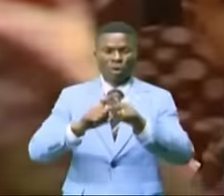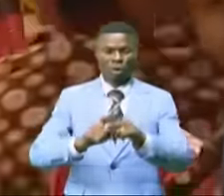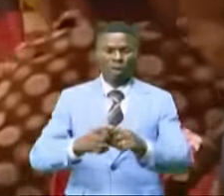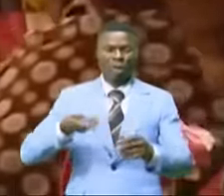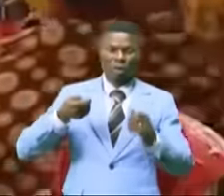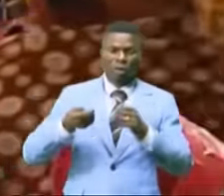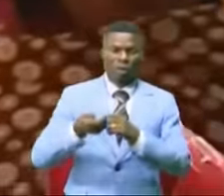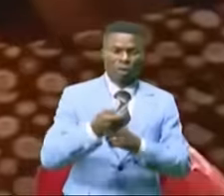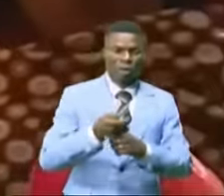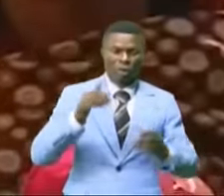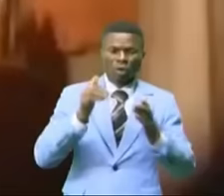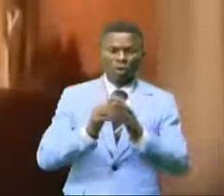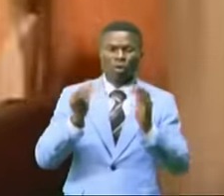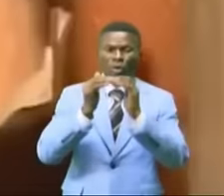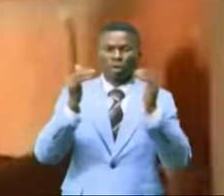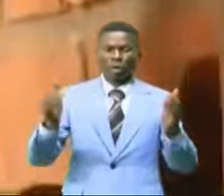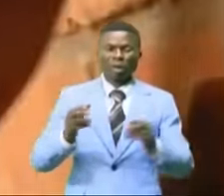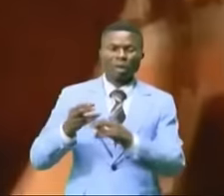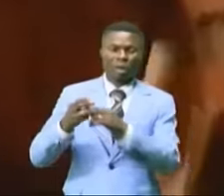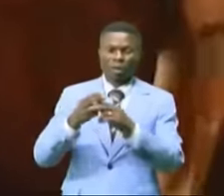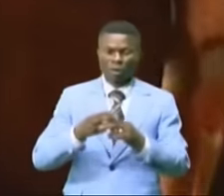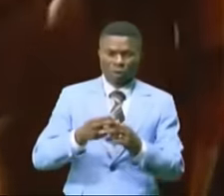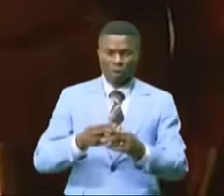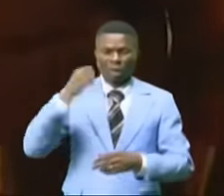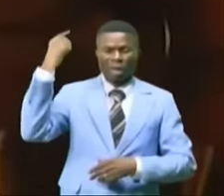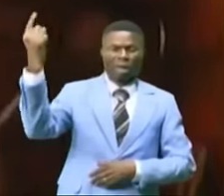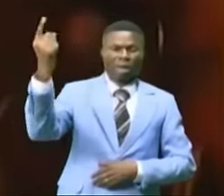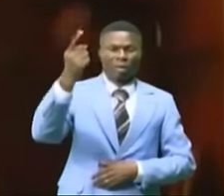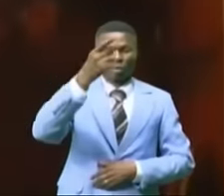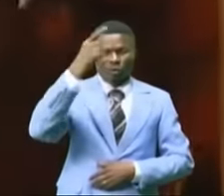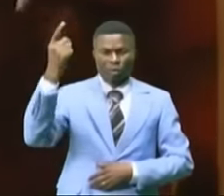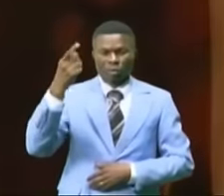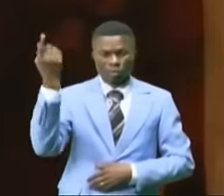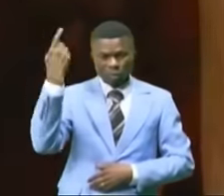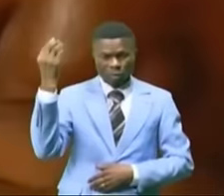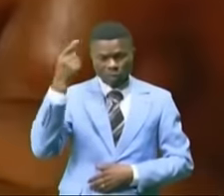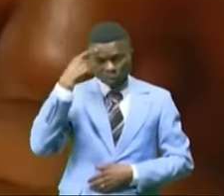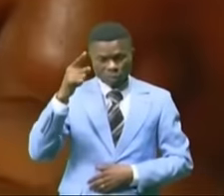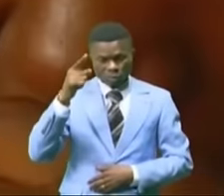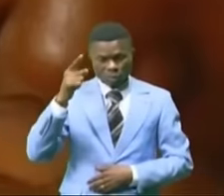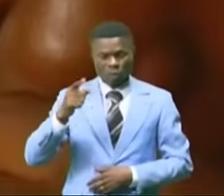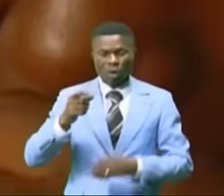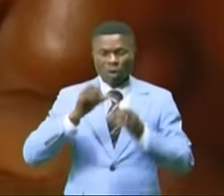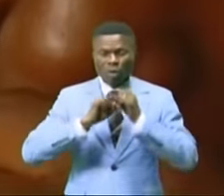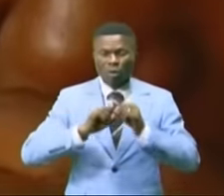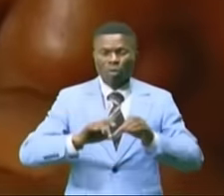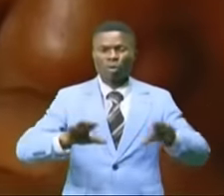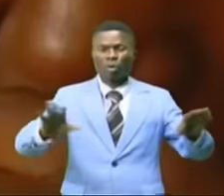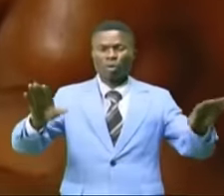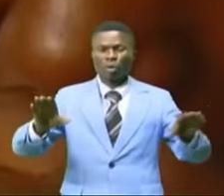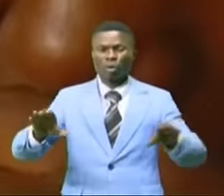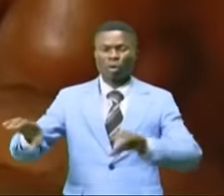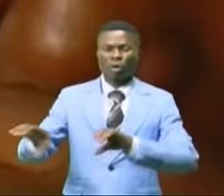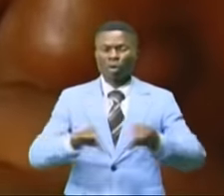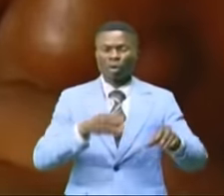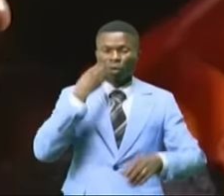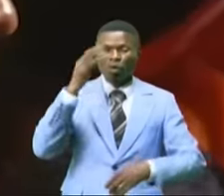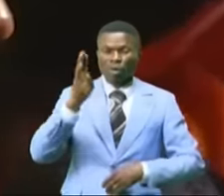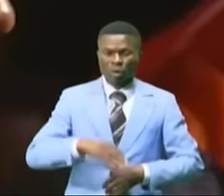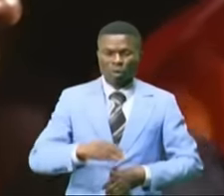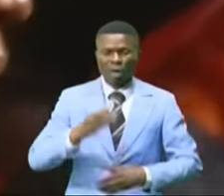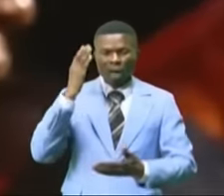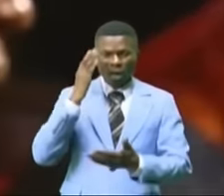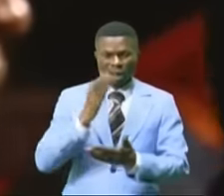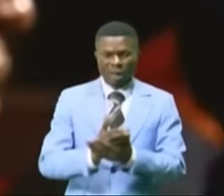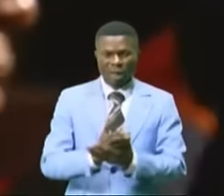crimes contre la paix et la sécurité de l'humanité, appelle le média à la vulgarisation des actes ignobles pour